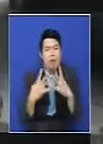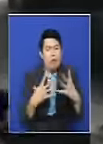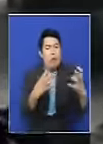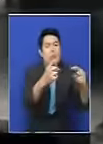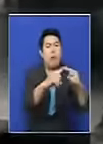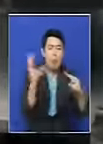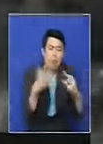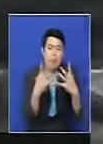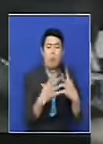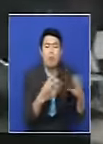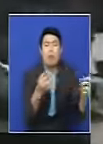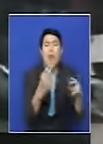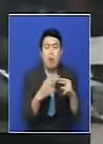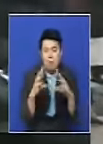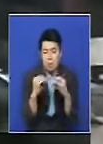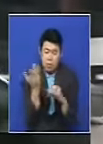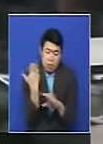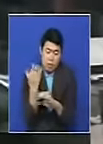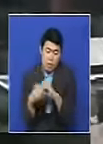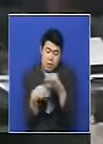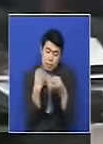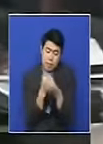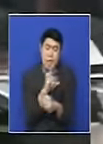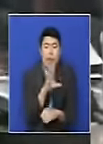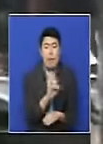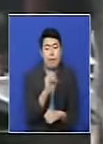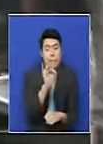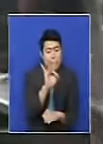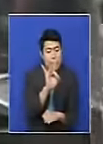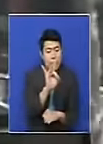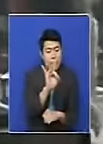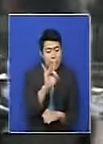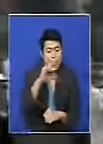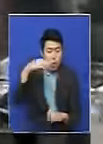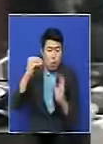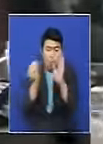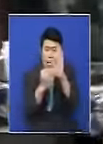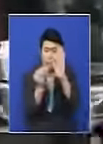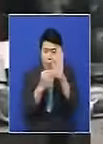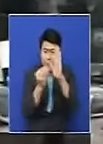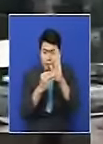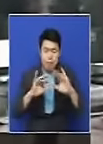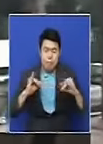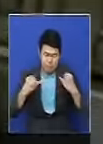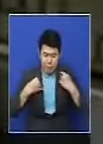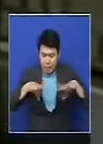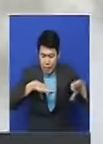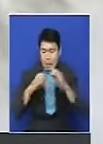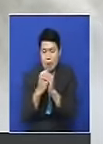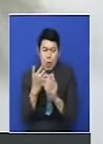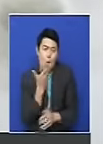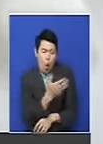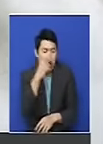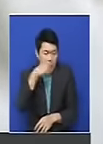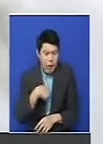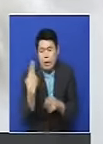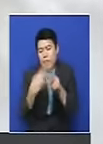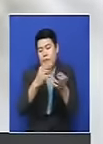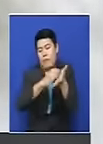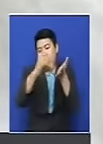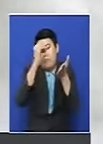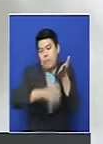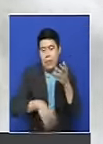ากวางขาวนะครับส่วนการประชุมเมื่อต้นปี2558ที่กรุงเทพมหานครเป็นเจ้าภาพจีนได้ขอให้ไทยถอดถอนชื่อ